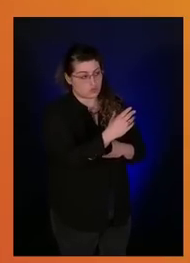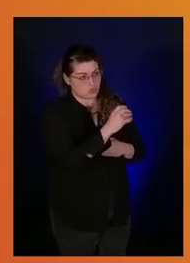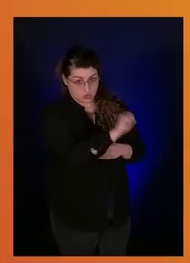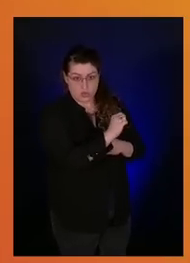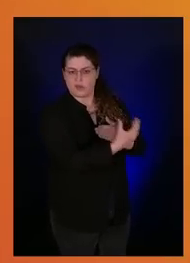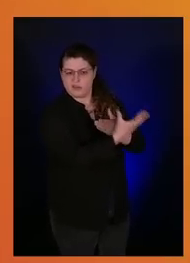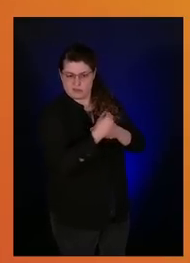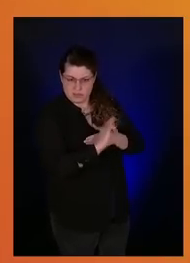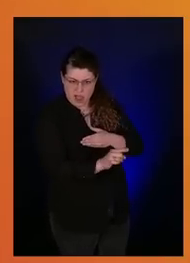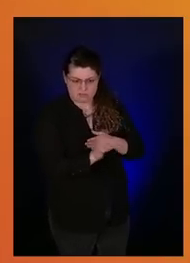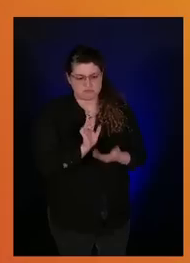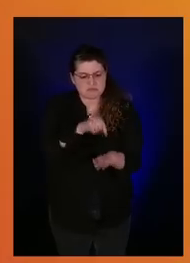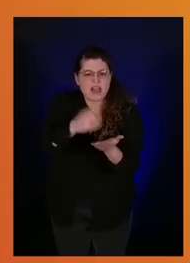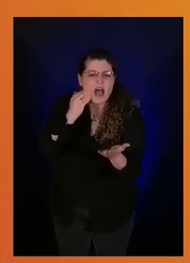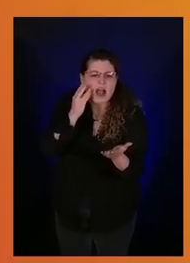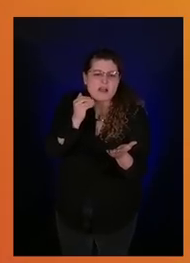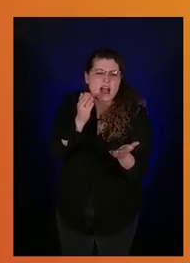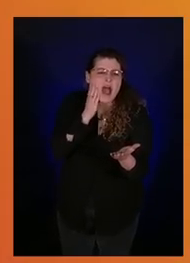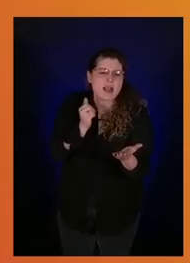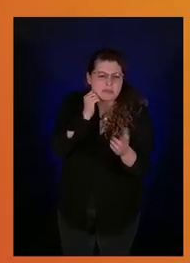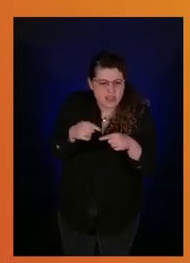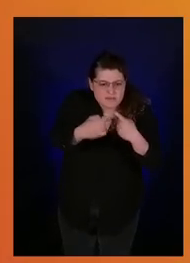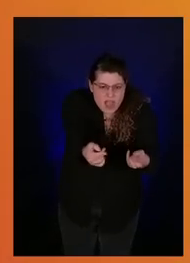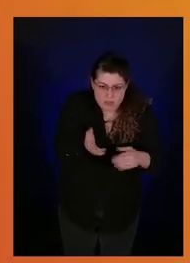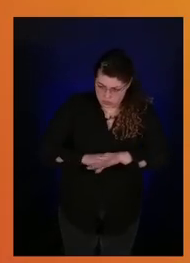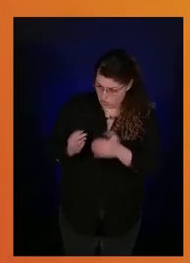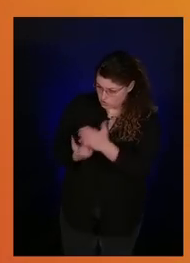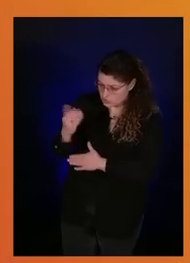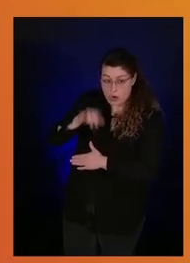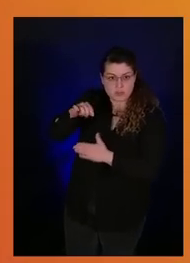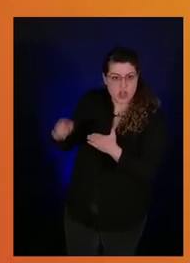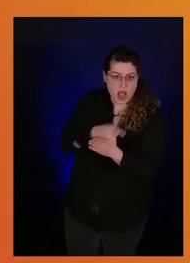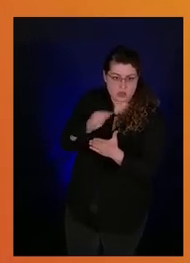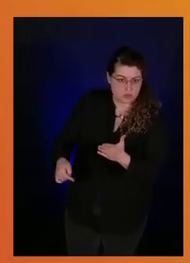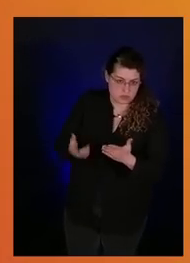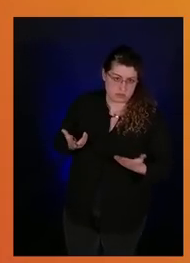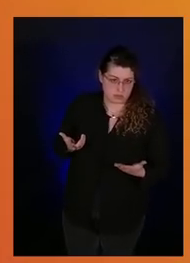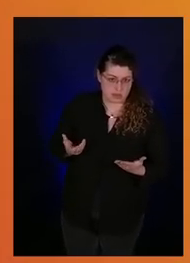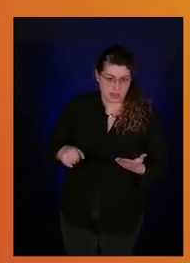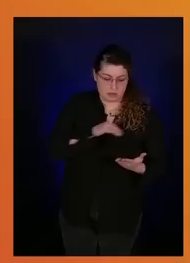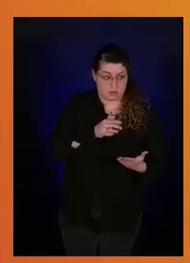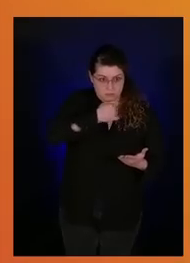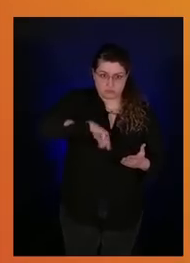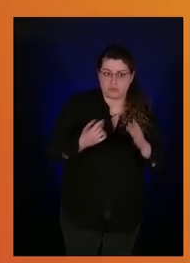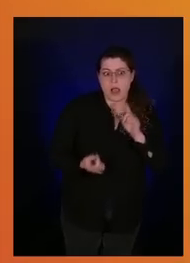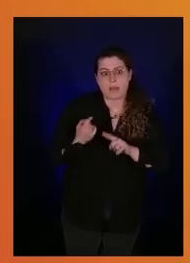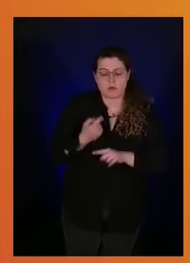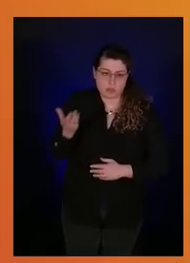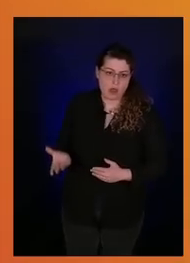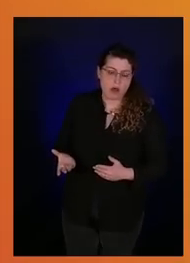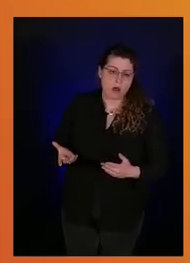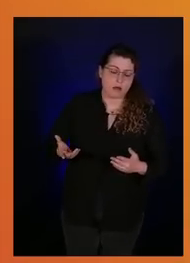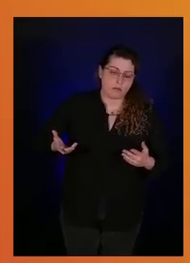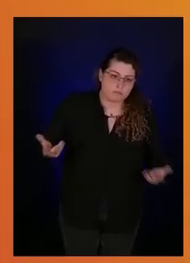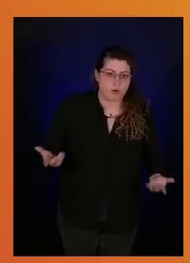sera à Albi. On a été obligé d'annuler cette journée qui était extrêmement importante pour nous. Et voilà, donc je pose